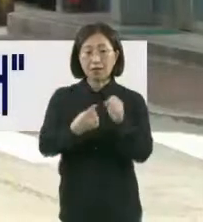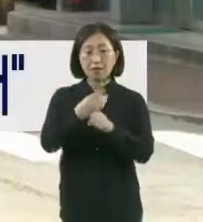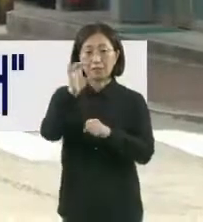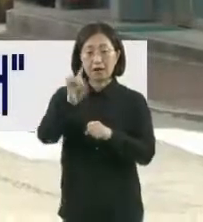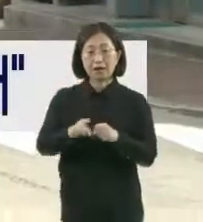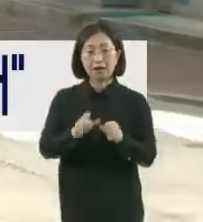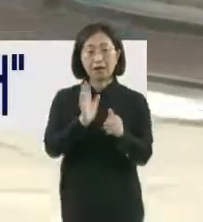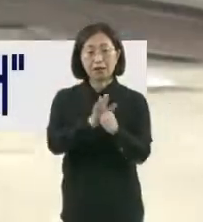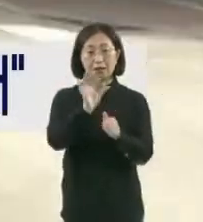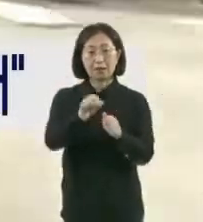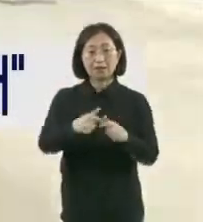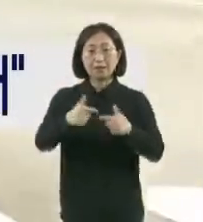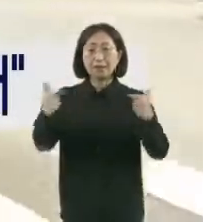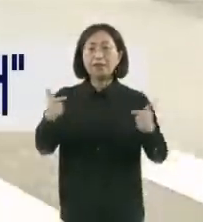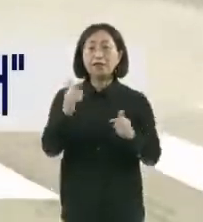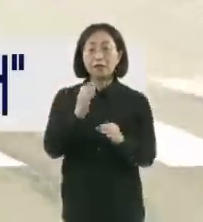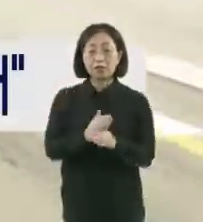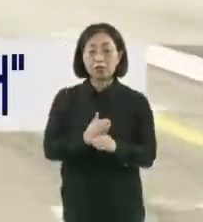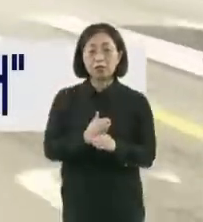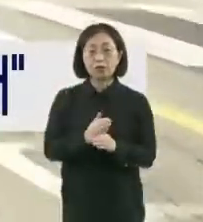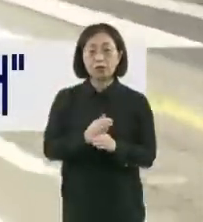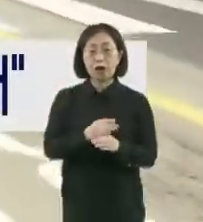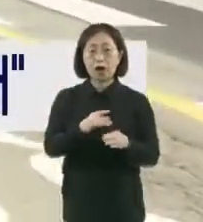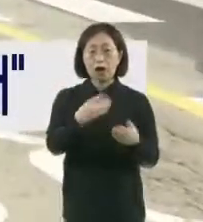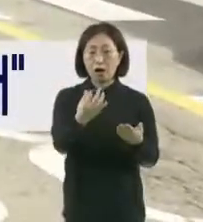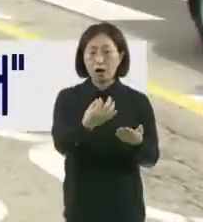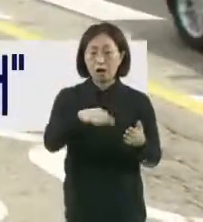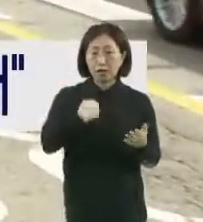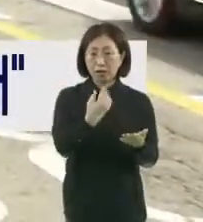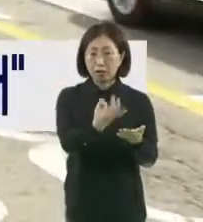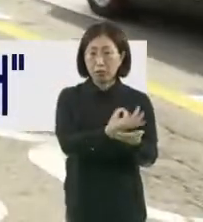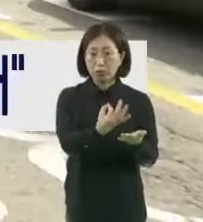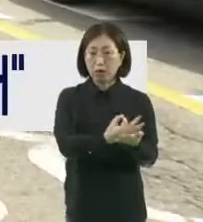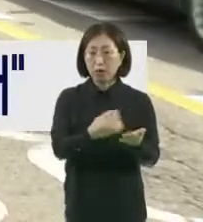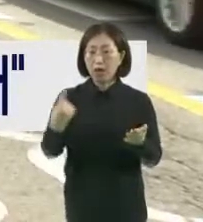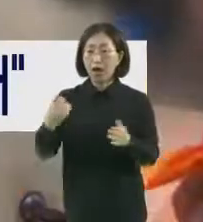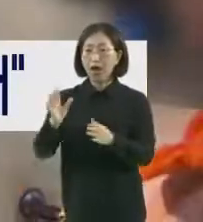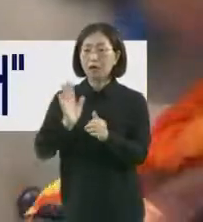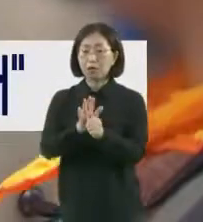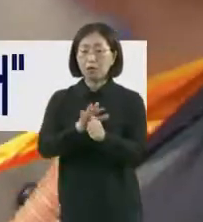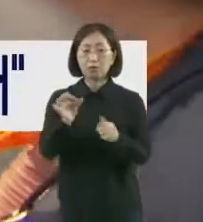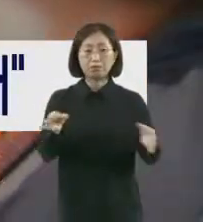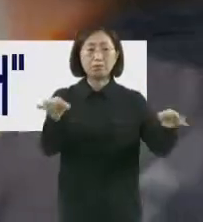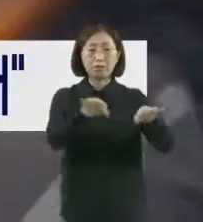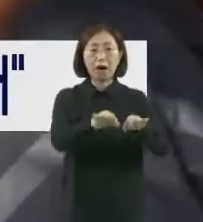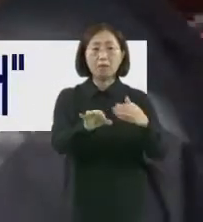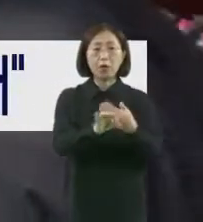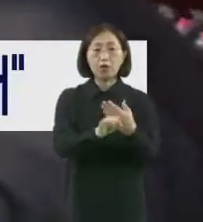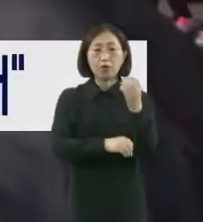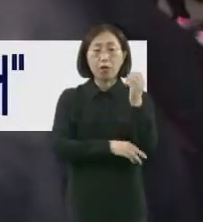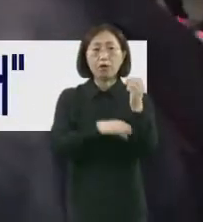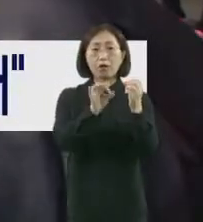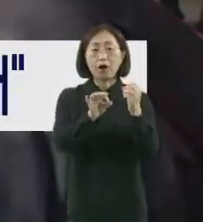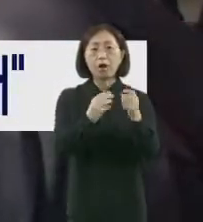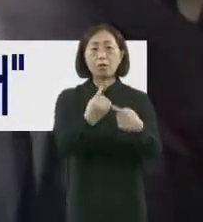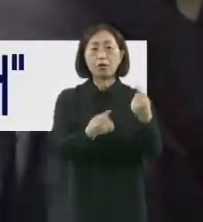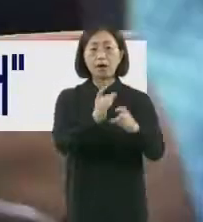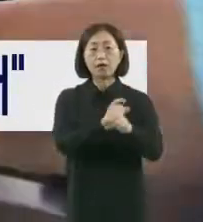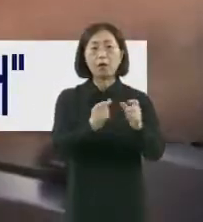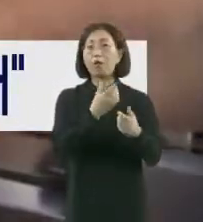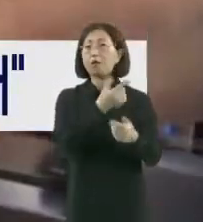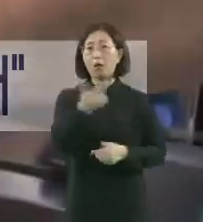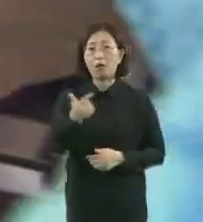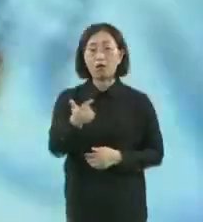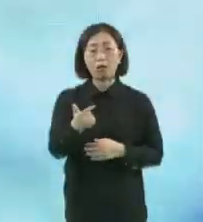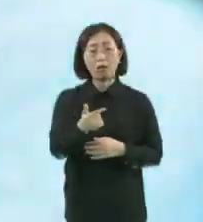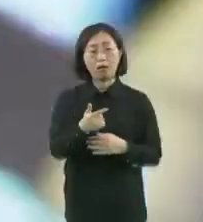지원금을 늘려주고 있고 특히 자체 버스 요금 수입에 지원금을 더하면 운송 원가를 넘는다며 회사 측의 임금 체불을